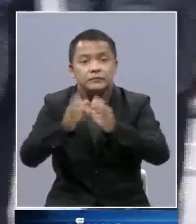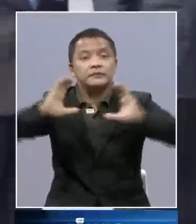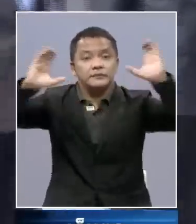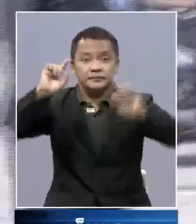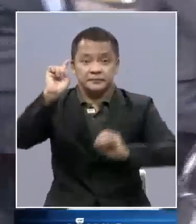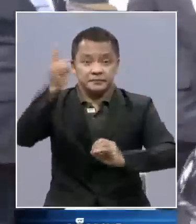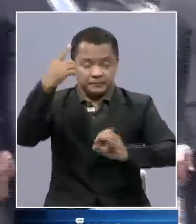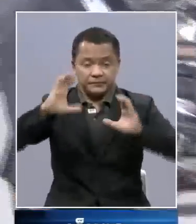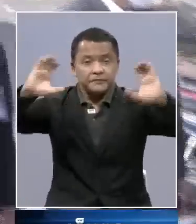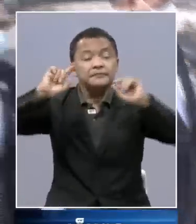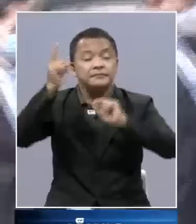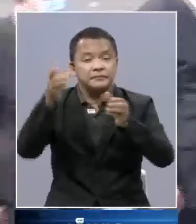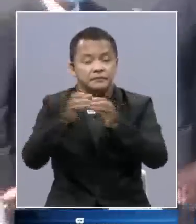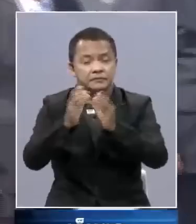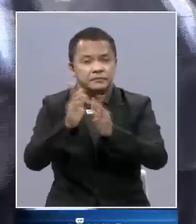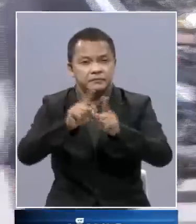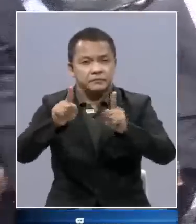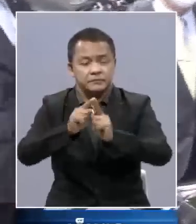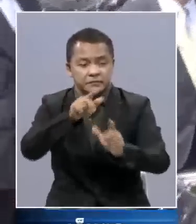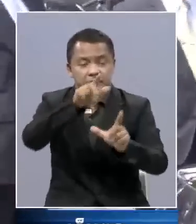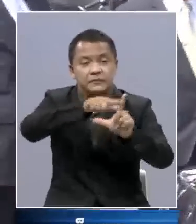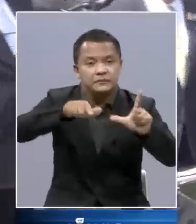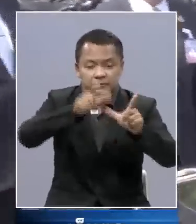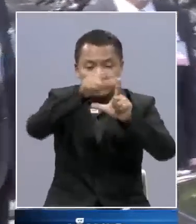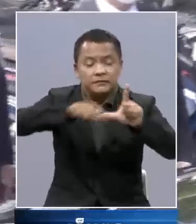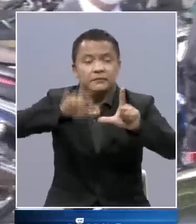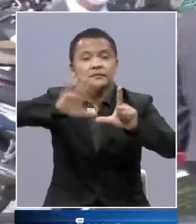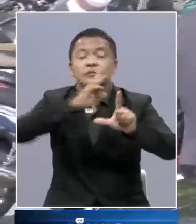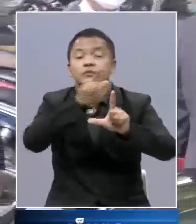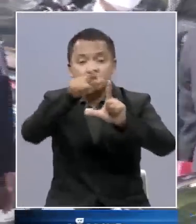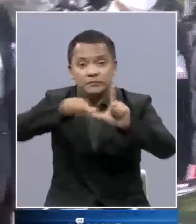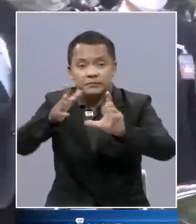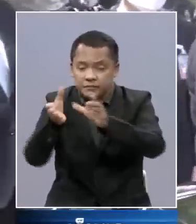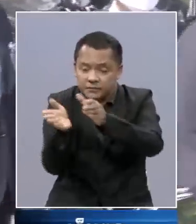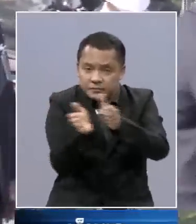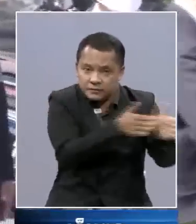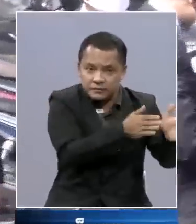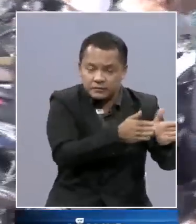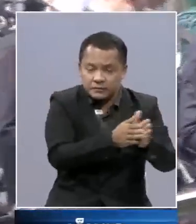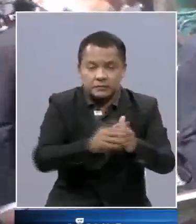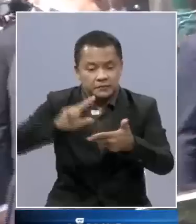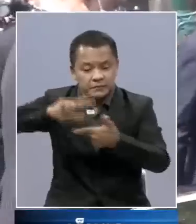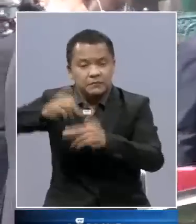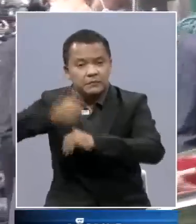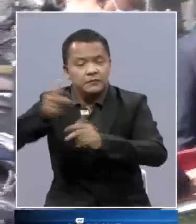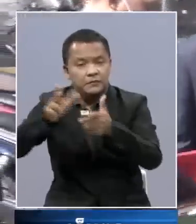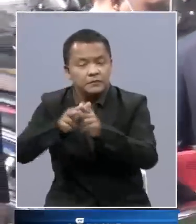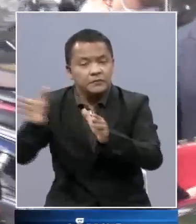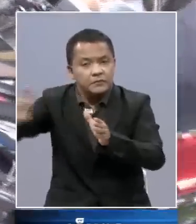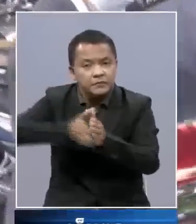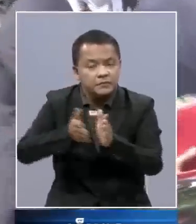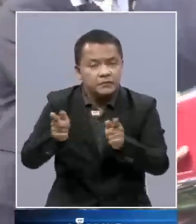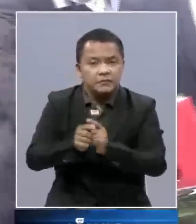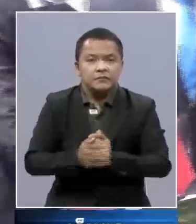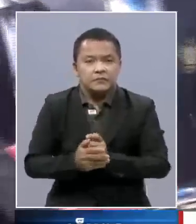ใหม่โดยที่ห่างไกลจากก้าวไกลก็คือไม่มีก้าวไกลในสมการนี้นะพลเอกประวิตรอาจจะเป็นตัวแปรหรือเปล่าพลเอกประวิตร